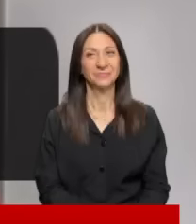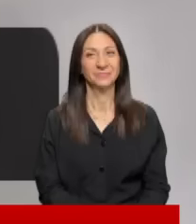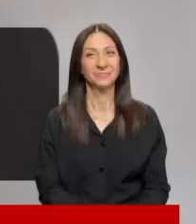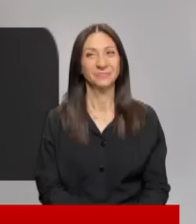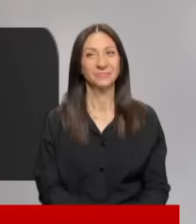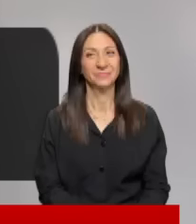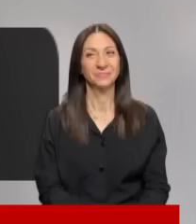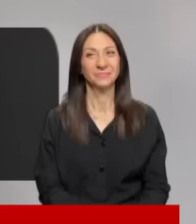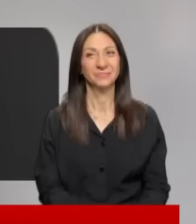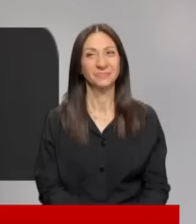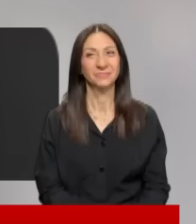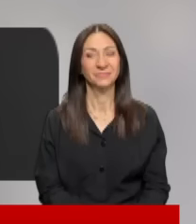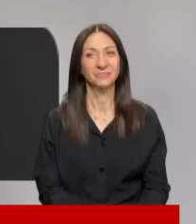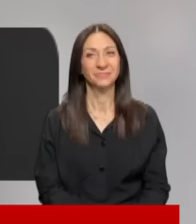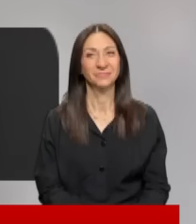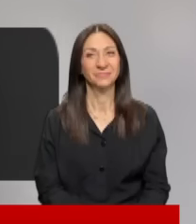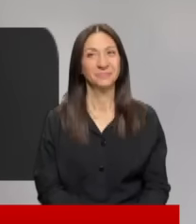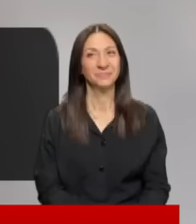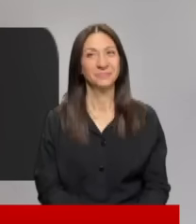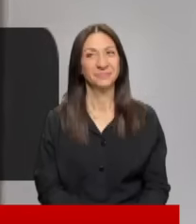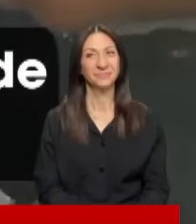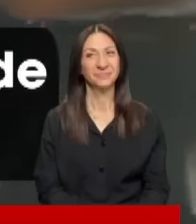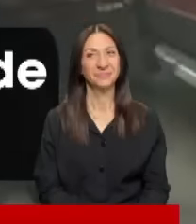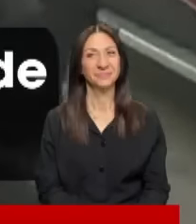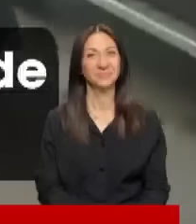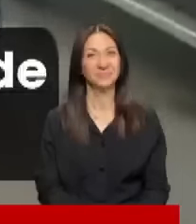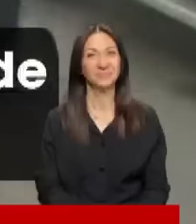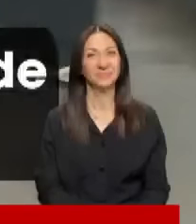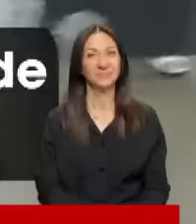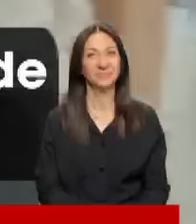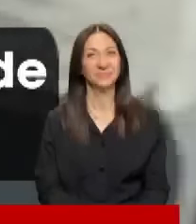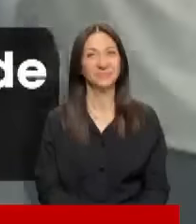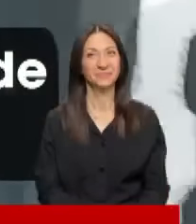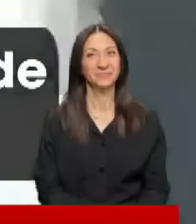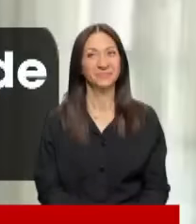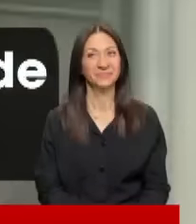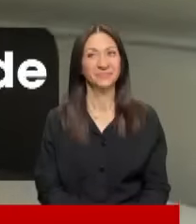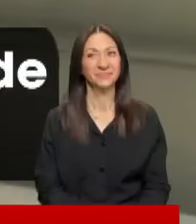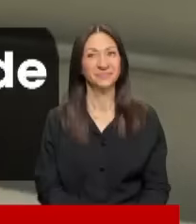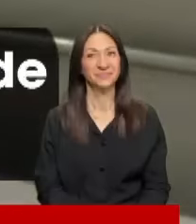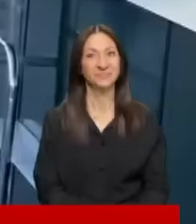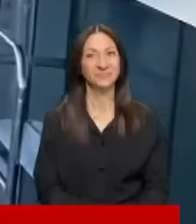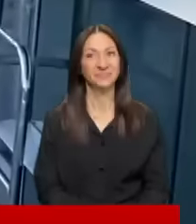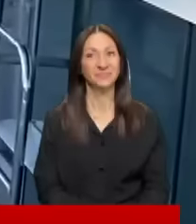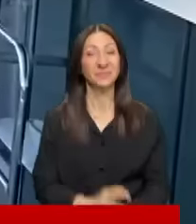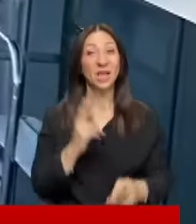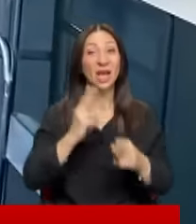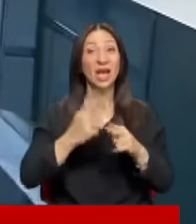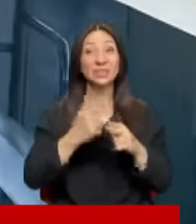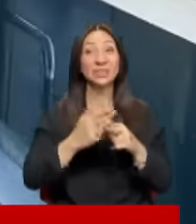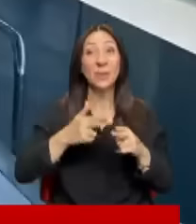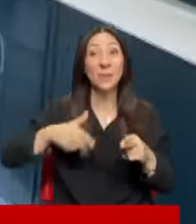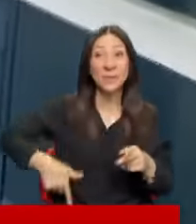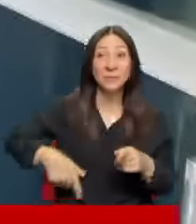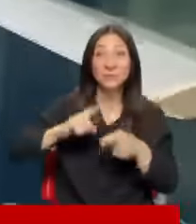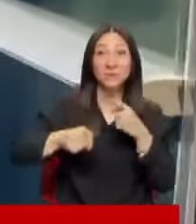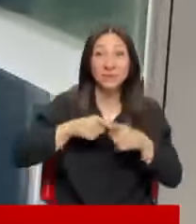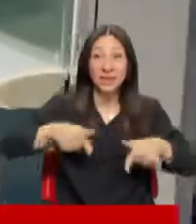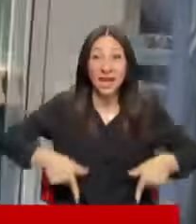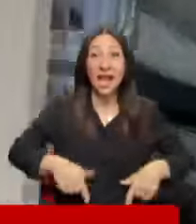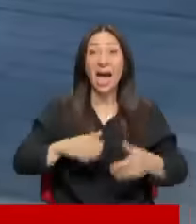Edeceğim tabii, devam. Şah damarımız kesilse yine devam. Abi direkt cerrahi müdahaleye geç. Gündüz ileride solda. Acil servise belinde